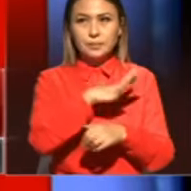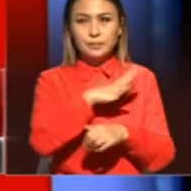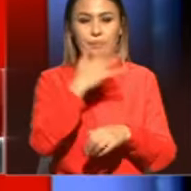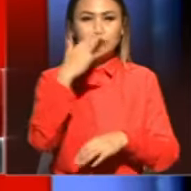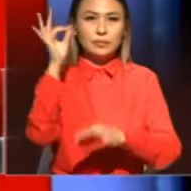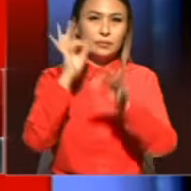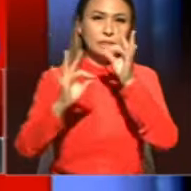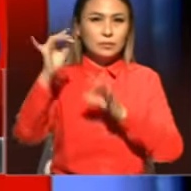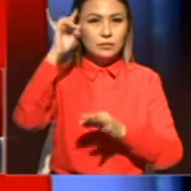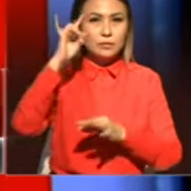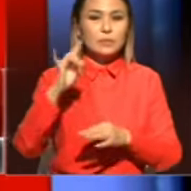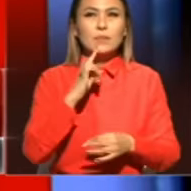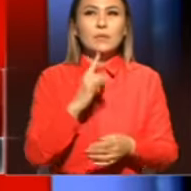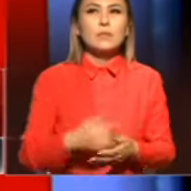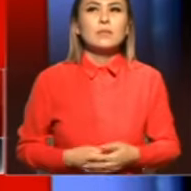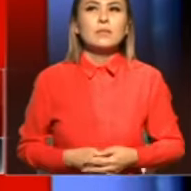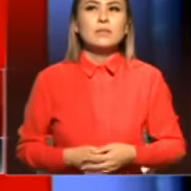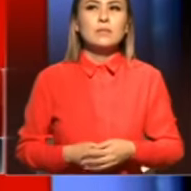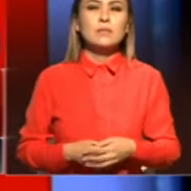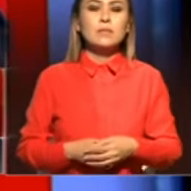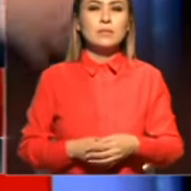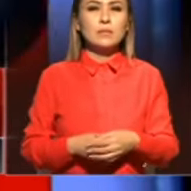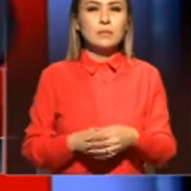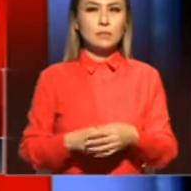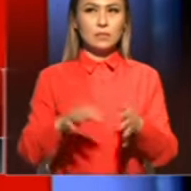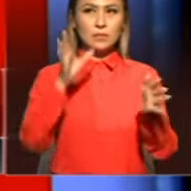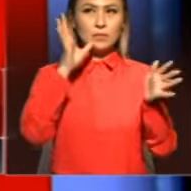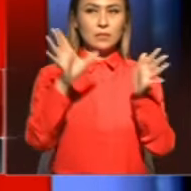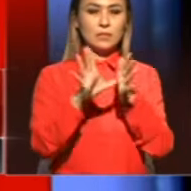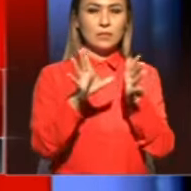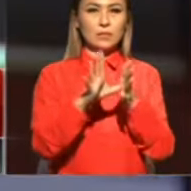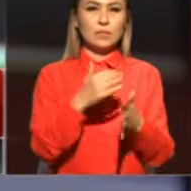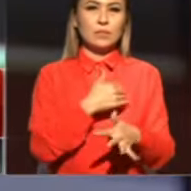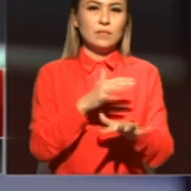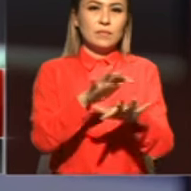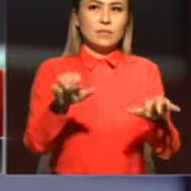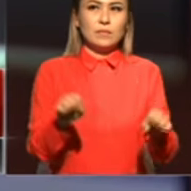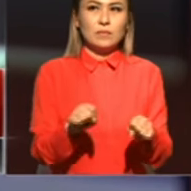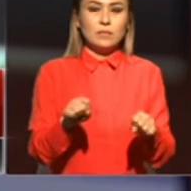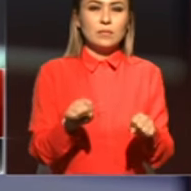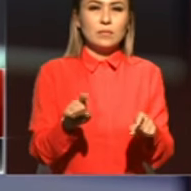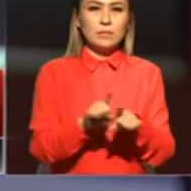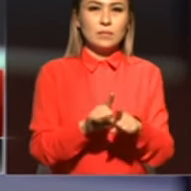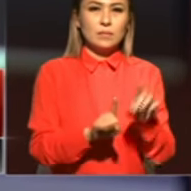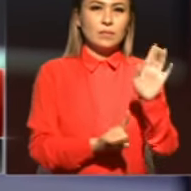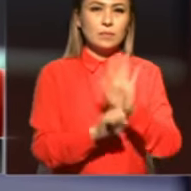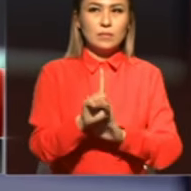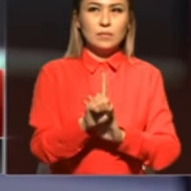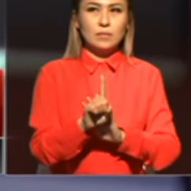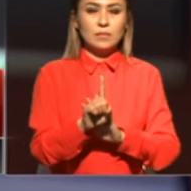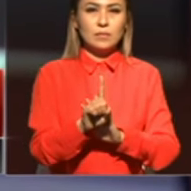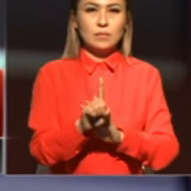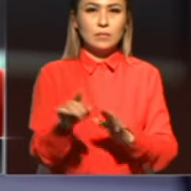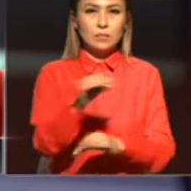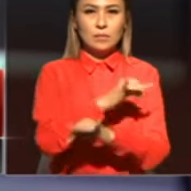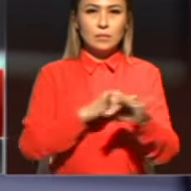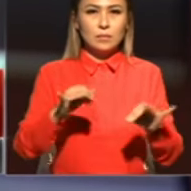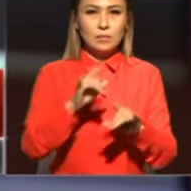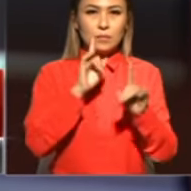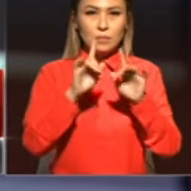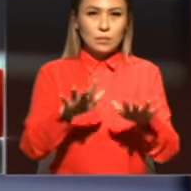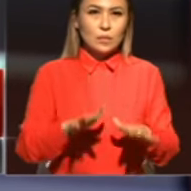Қазақстанның электр жүйесін түгелдей біз инвестиция қаламыз деген мәселе мен шықты. Бірақ оны талқылаған парламент